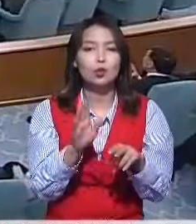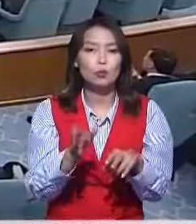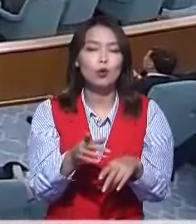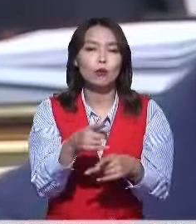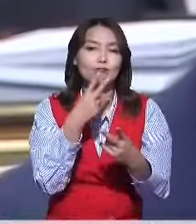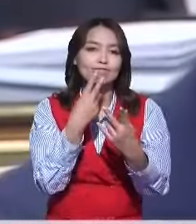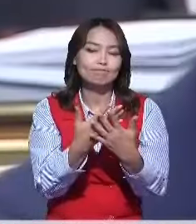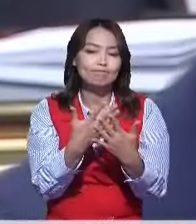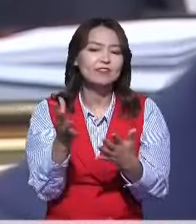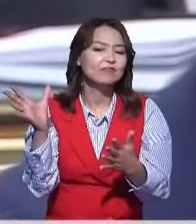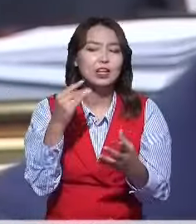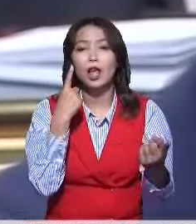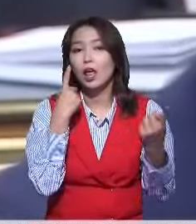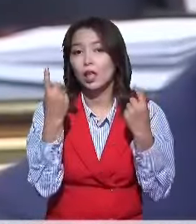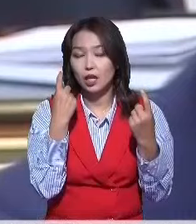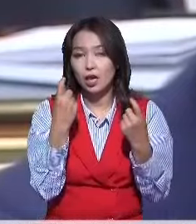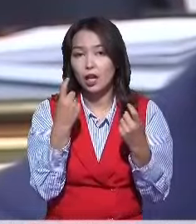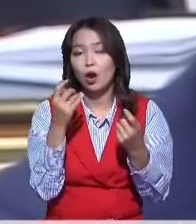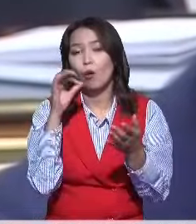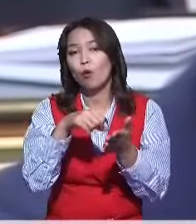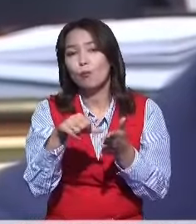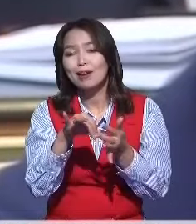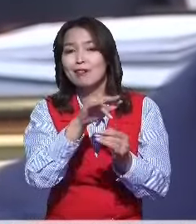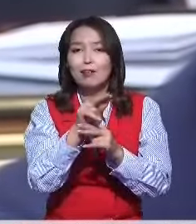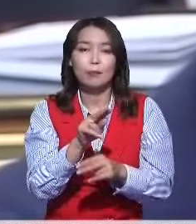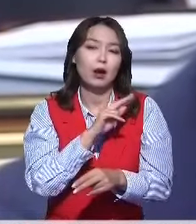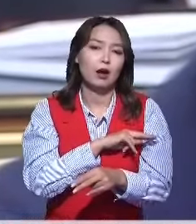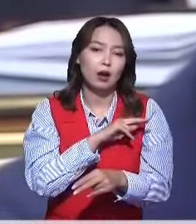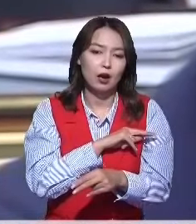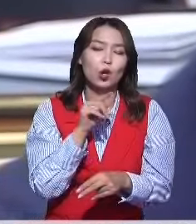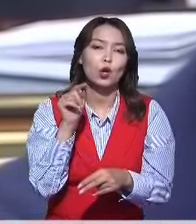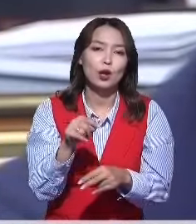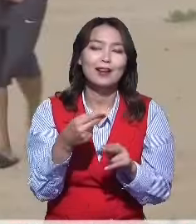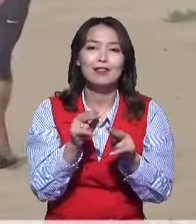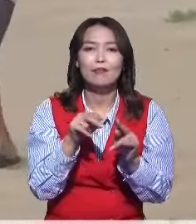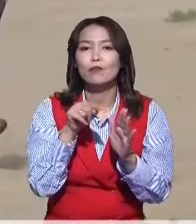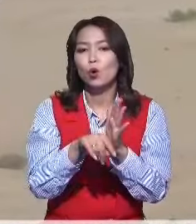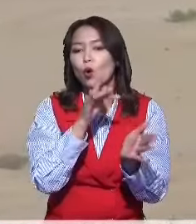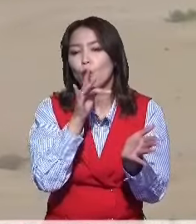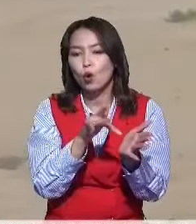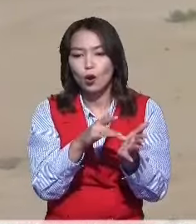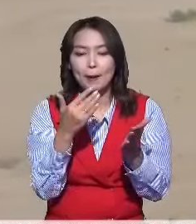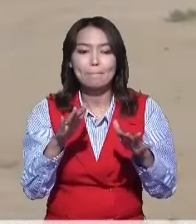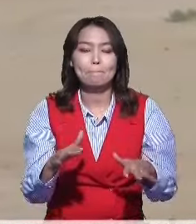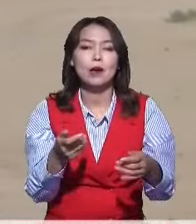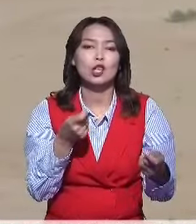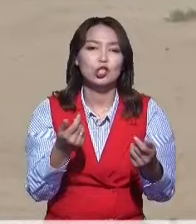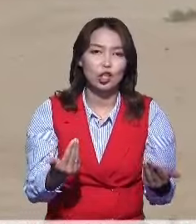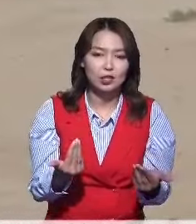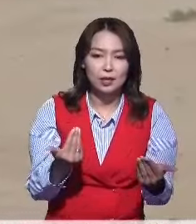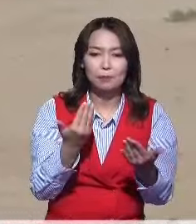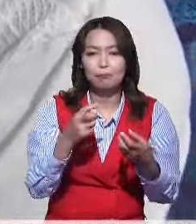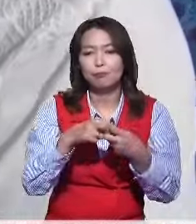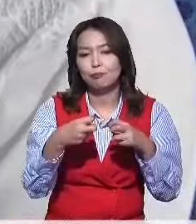отражаться вся информация о строительстве и ремонте дорог, в том числе внутригородских. Местные жители надеются, что теперь